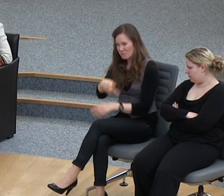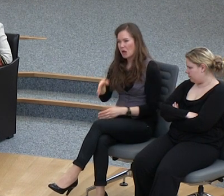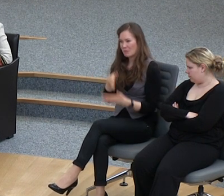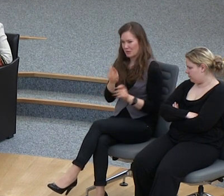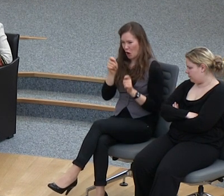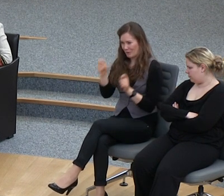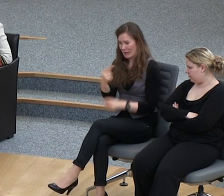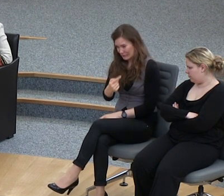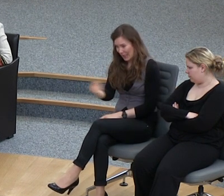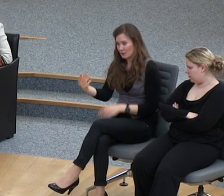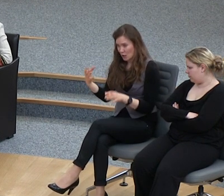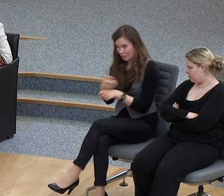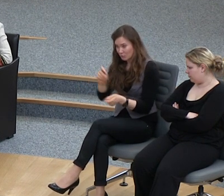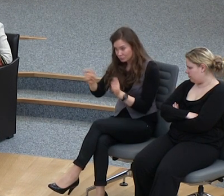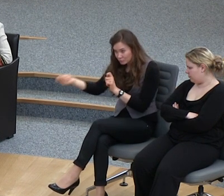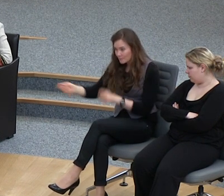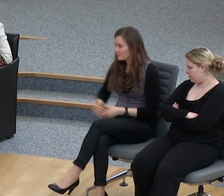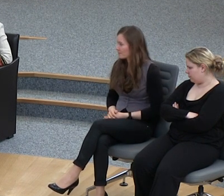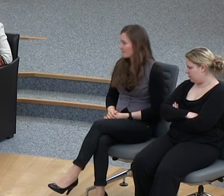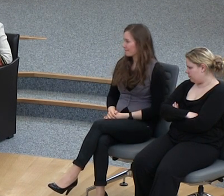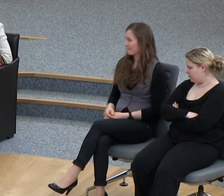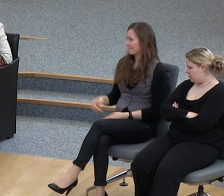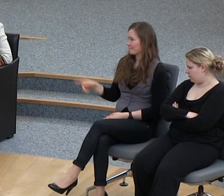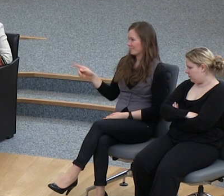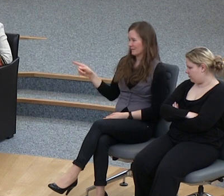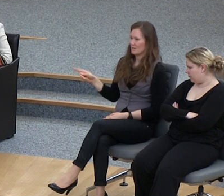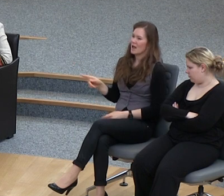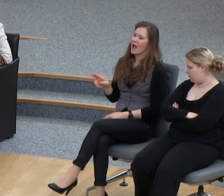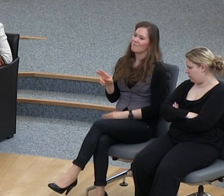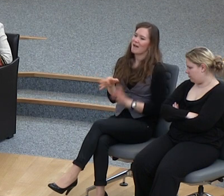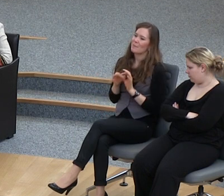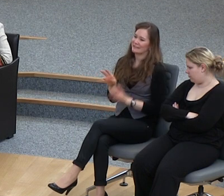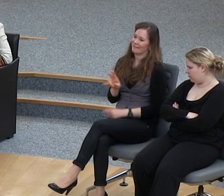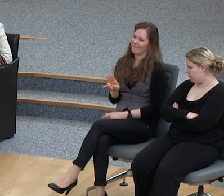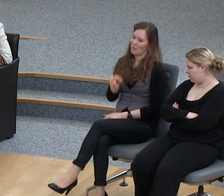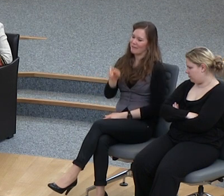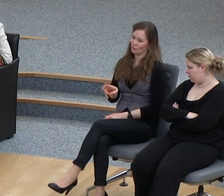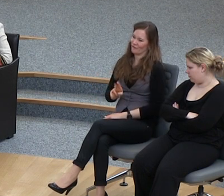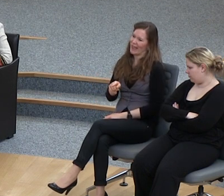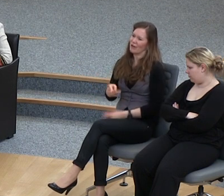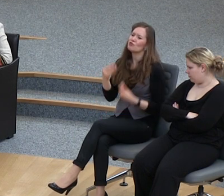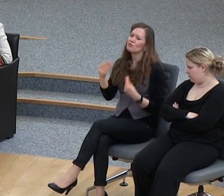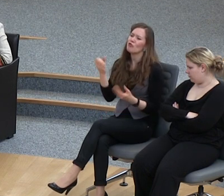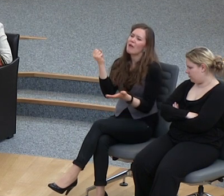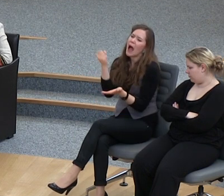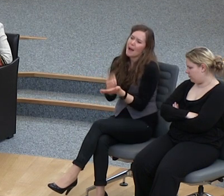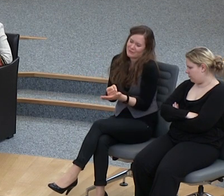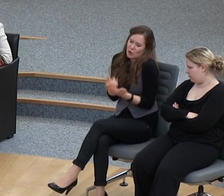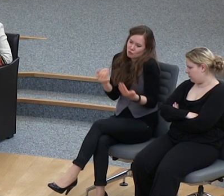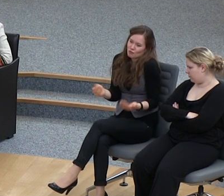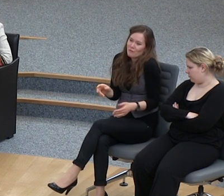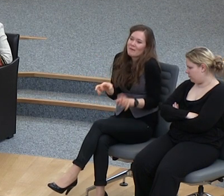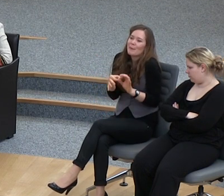ein richtiges Instrument? Das kommt auf den Behindertenbeauftragten an. Das ist natürlich in jedem Amt so, man kann